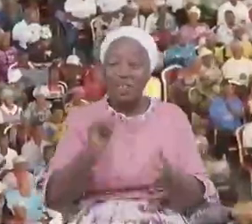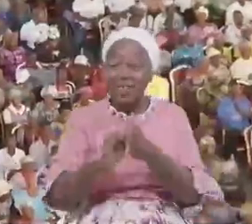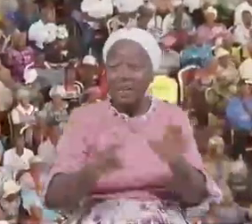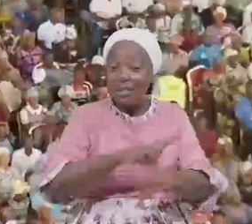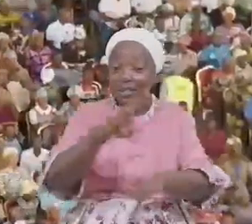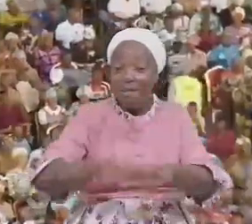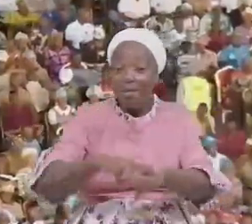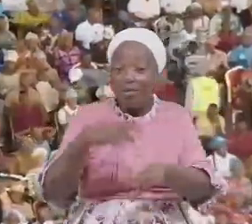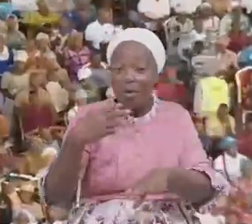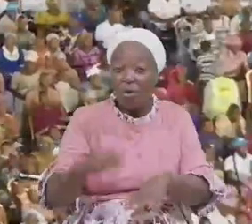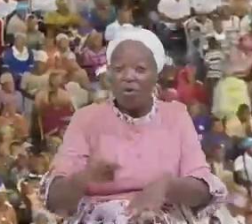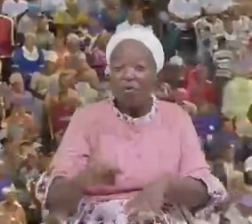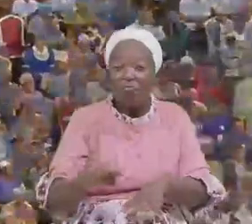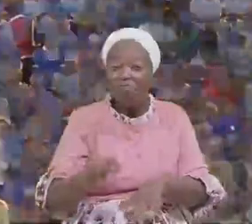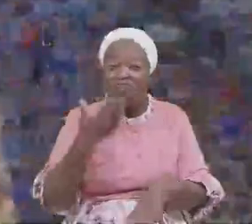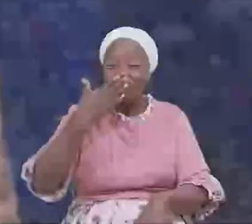cette nature du lion,